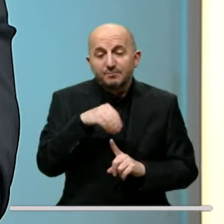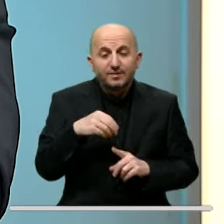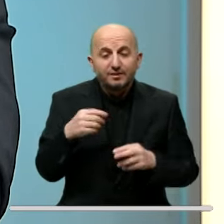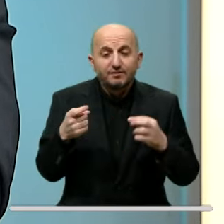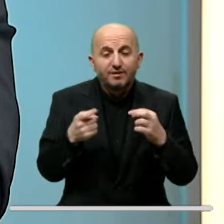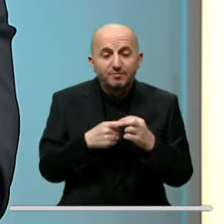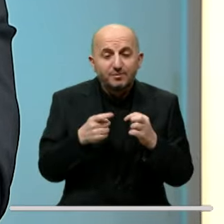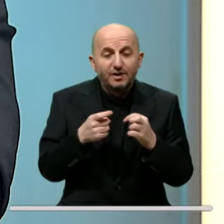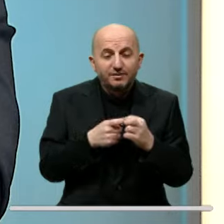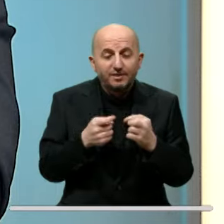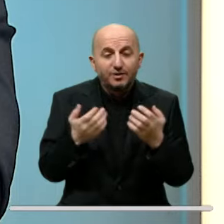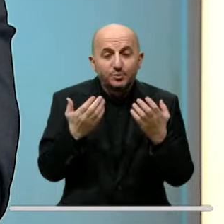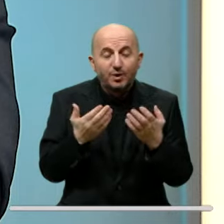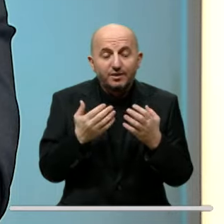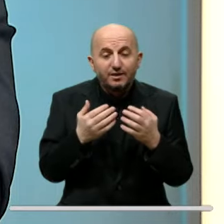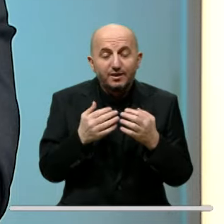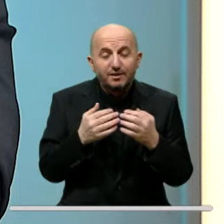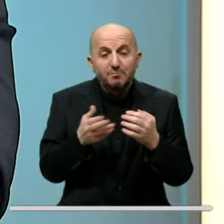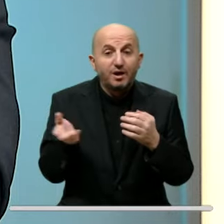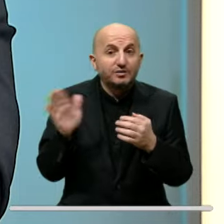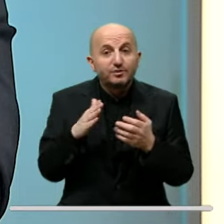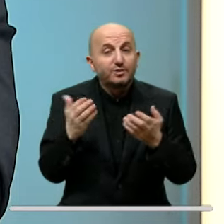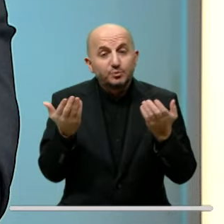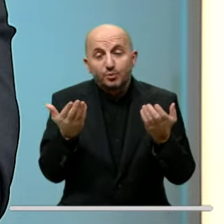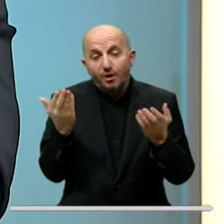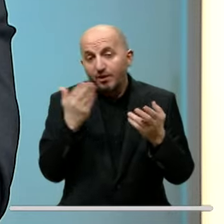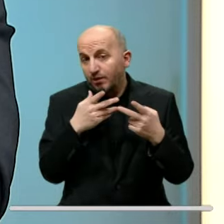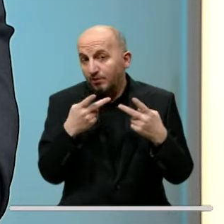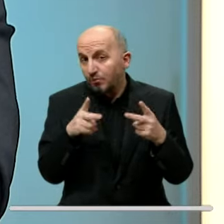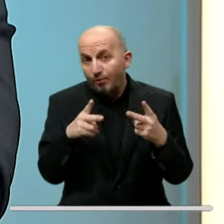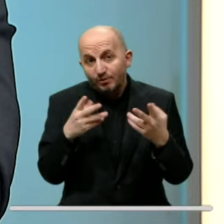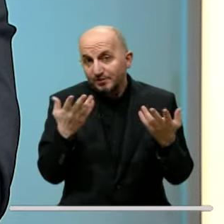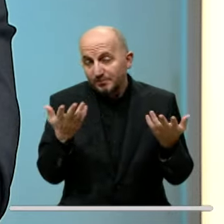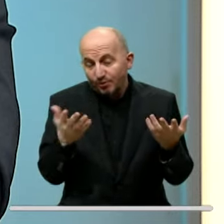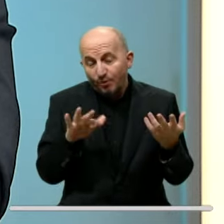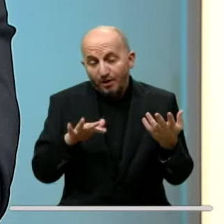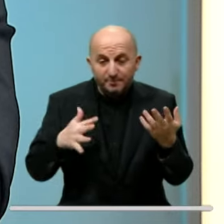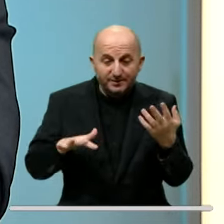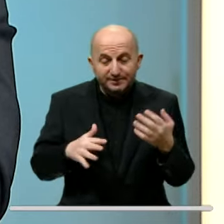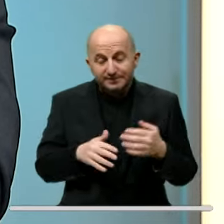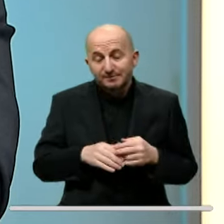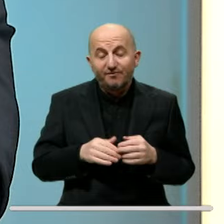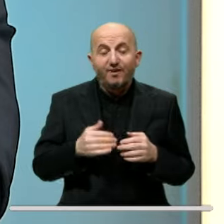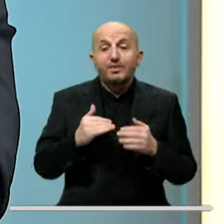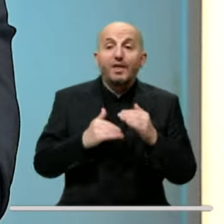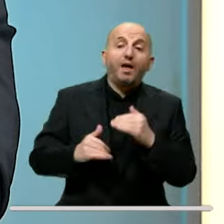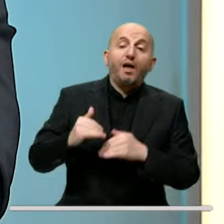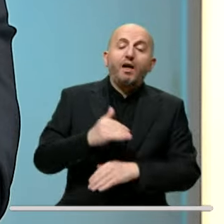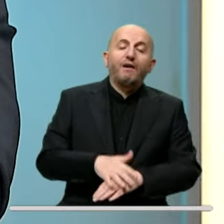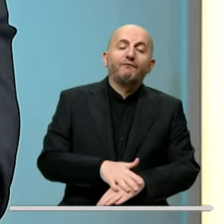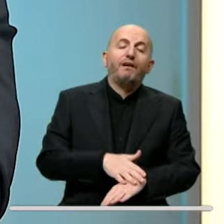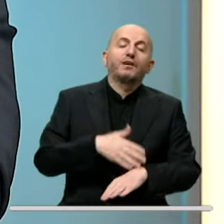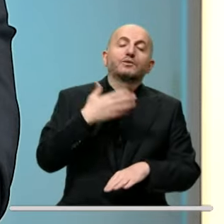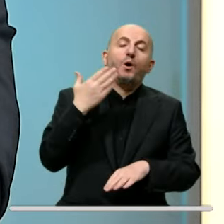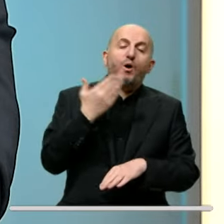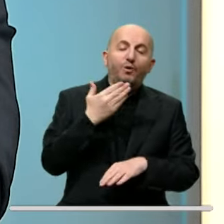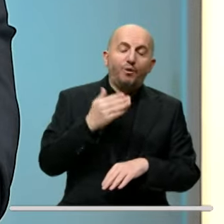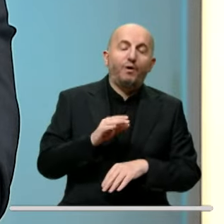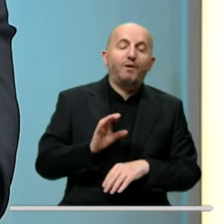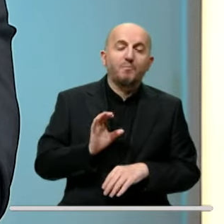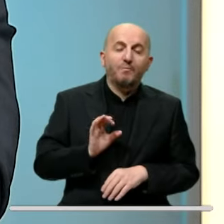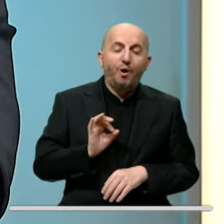Rabbena dualarının yanında başka dualar da okuyabiliyorlar. Veya daha yavaş okuyor dediğim gibi. Bu